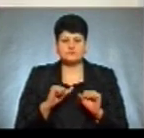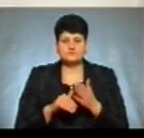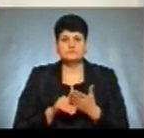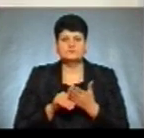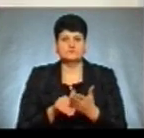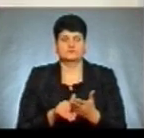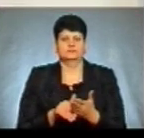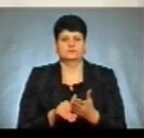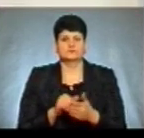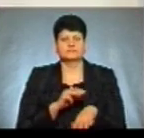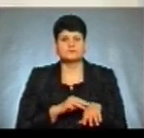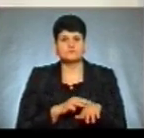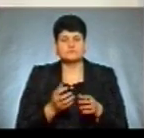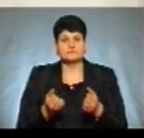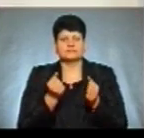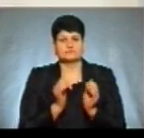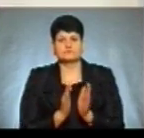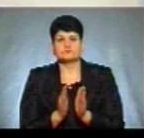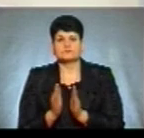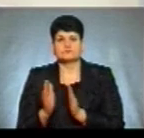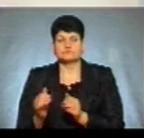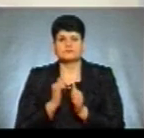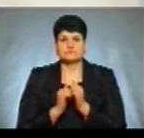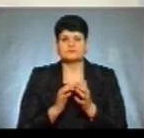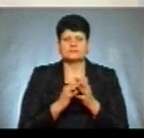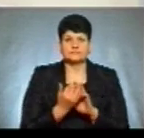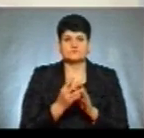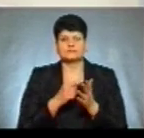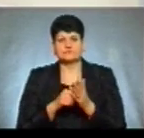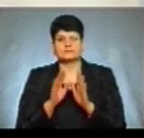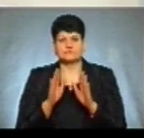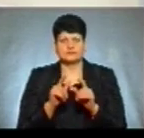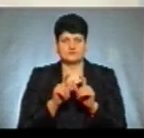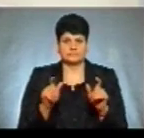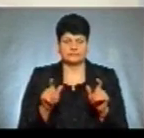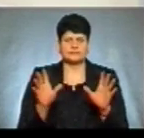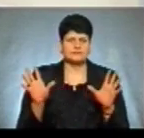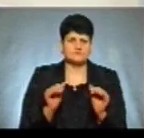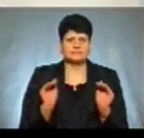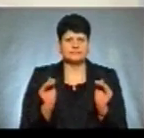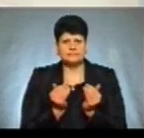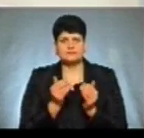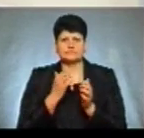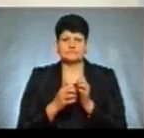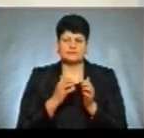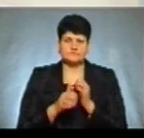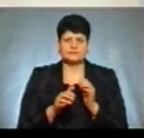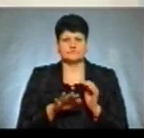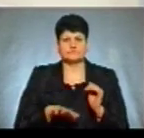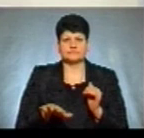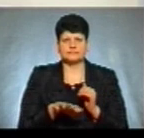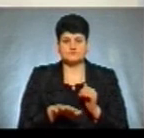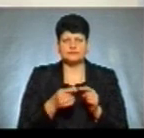допомогти поліцейським підтримати порядок в кожному населеному пункті, де буде дільниця. На всіх малих, середніх дільницях,